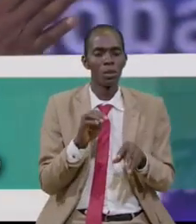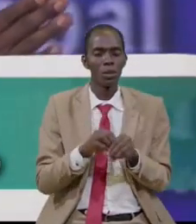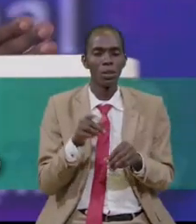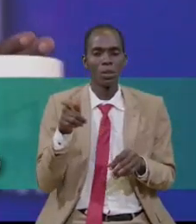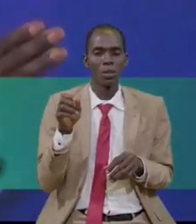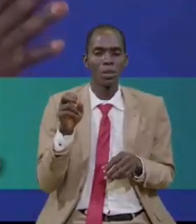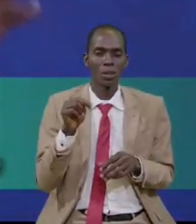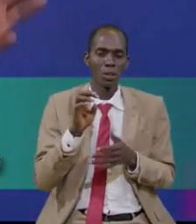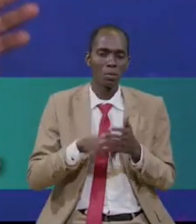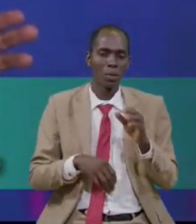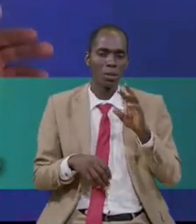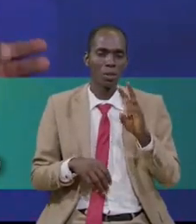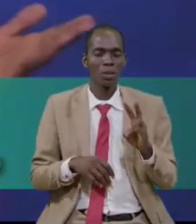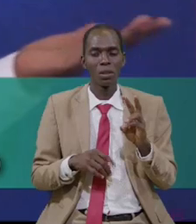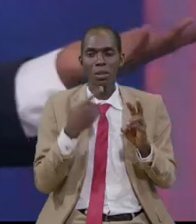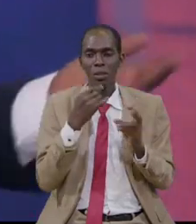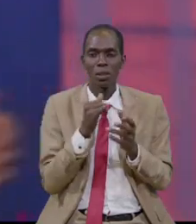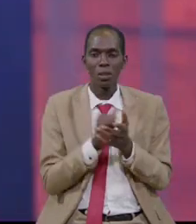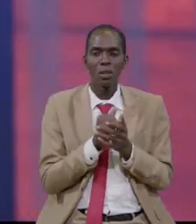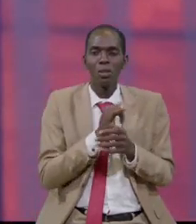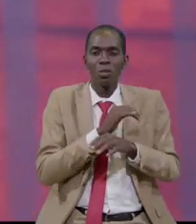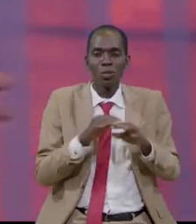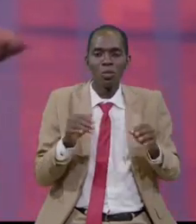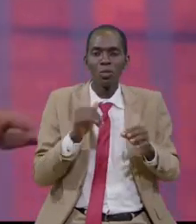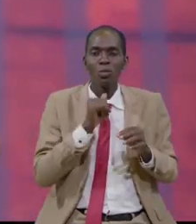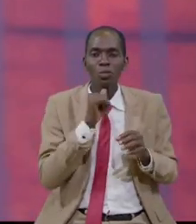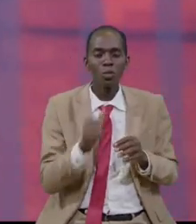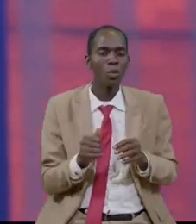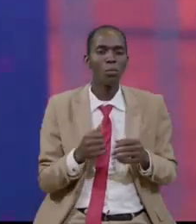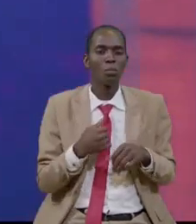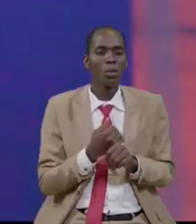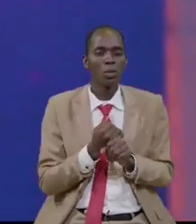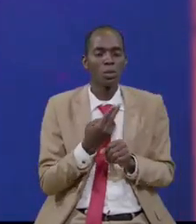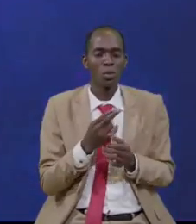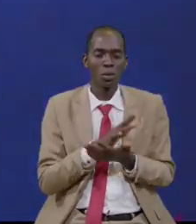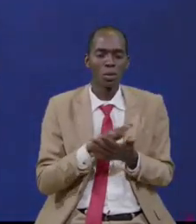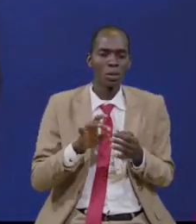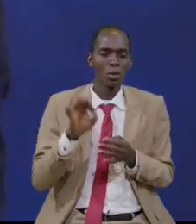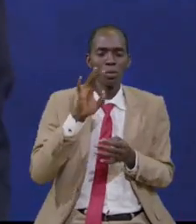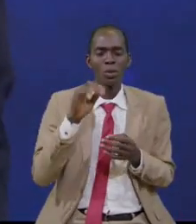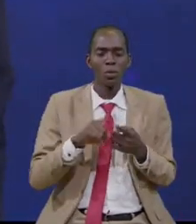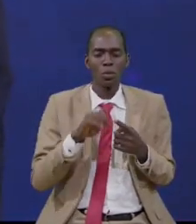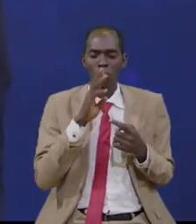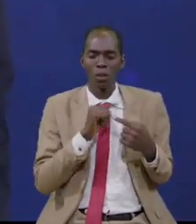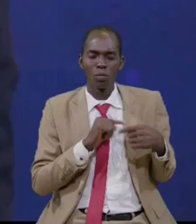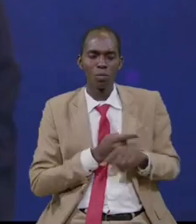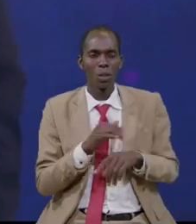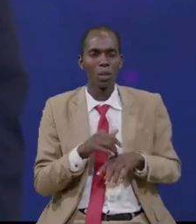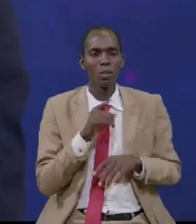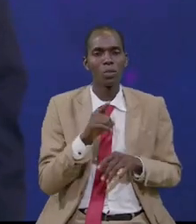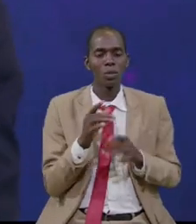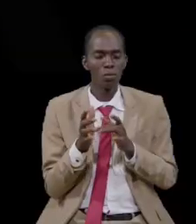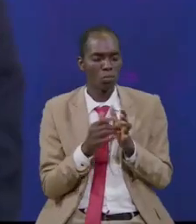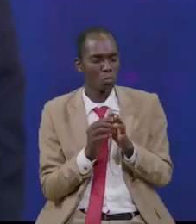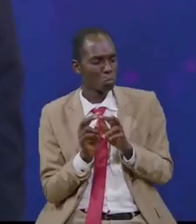Et n'attristez pas le Saint-Esprit. Le Saint-Esprit également peut être attristé. Et Jésus-Christ les regardait,